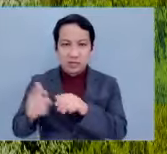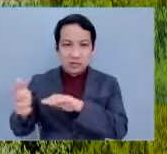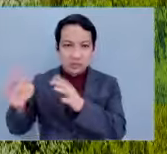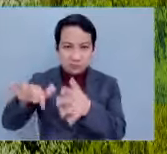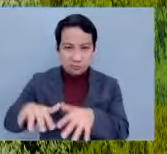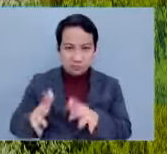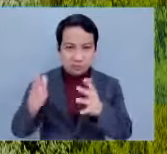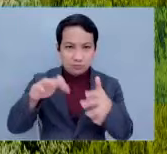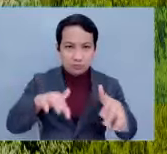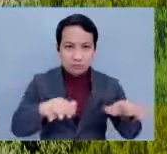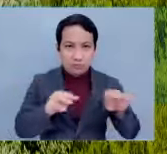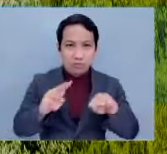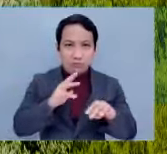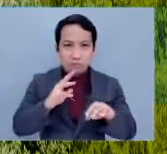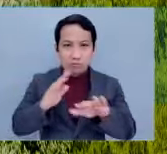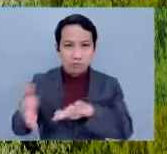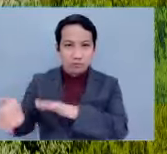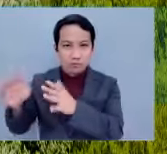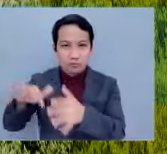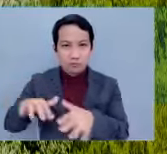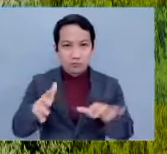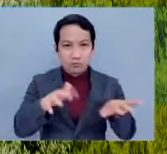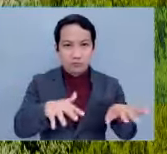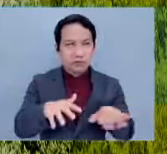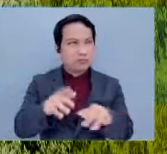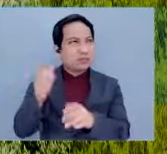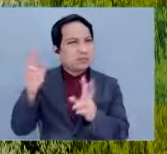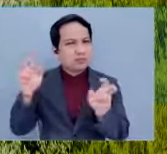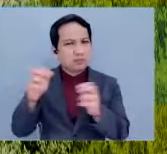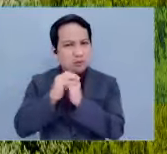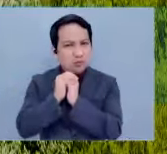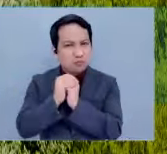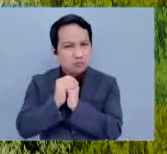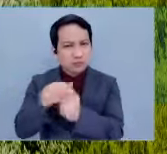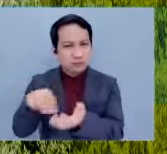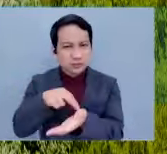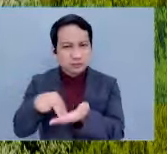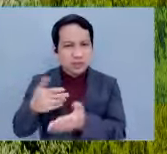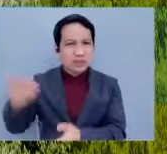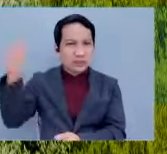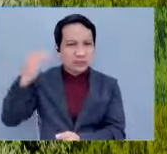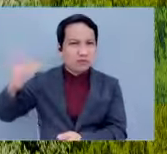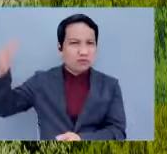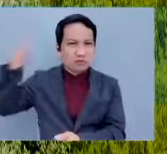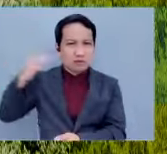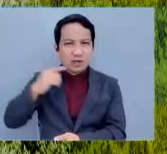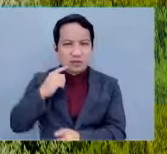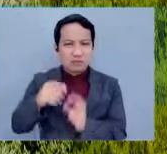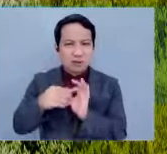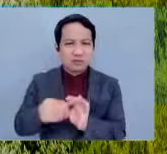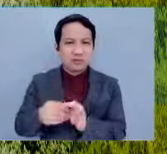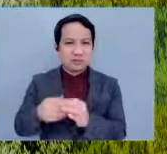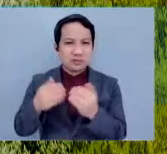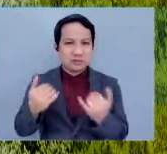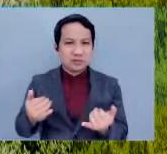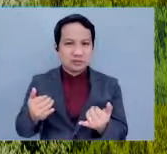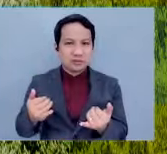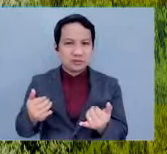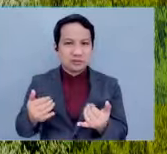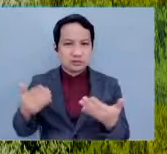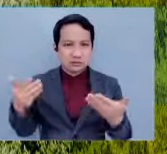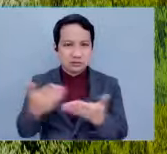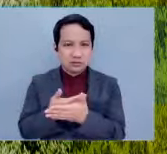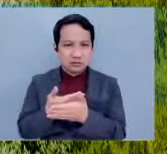ng marami na isang worship dance no nung unang panahon pa ng mga ninuno natin. Pero apparently sa bagong research